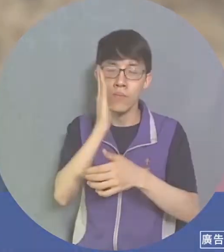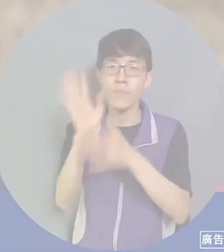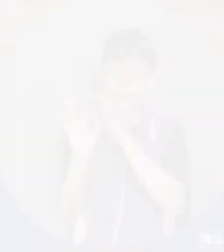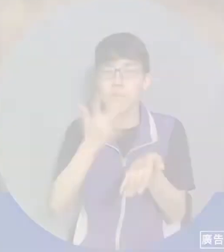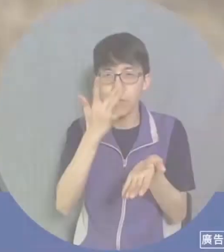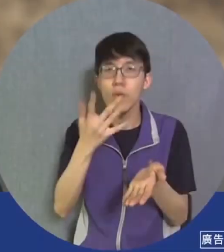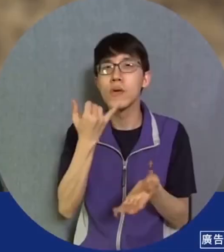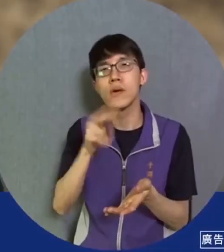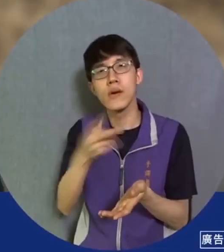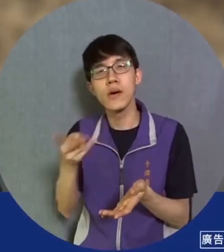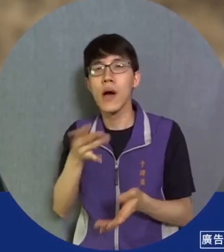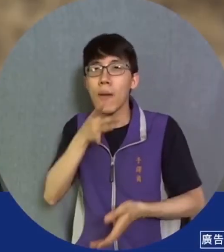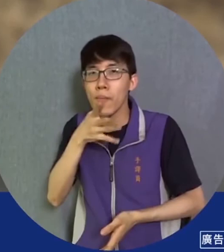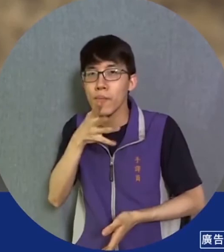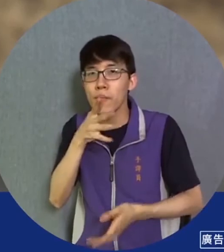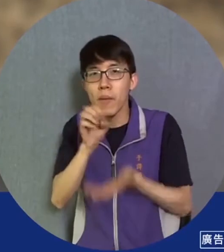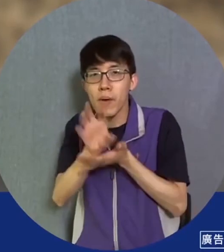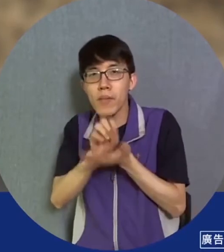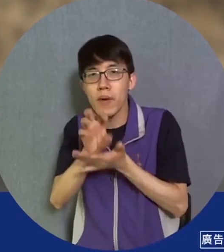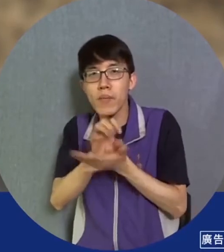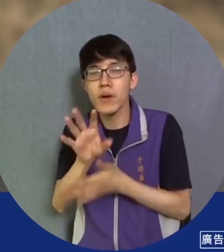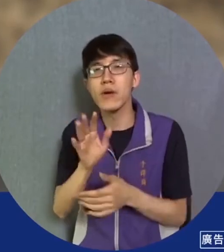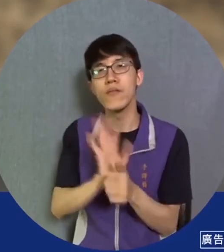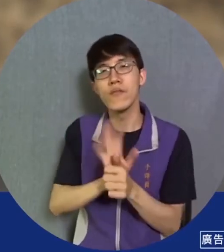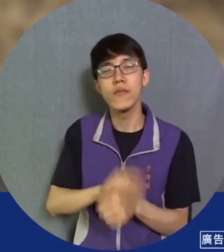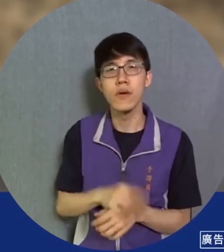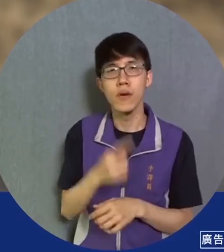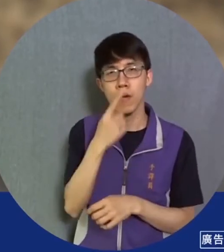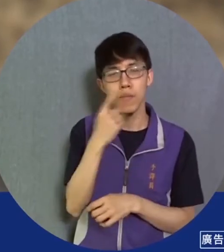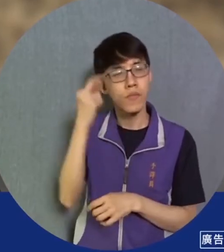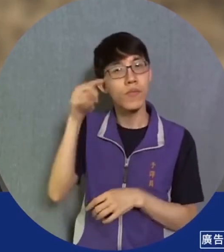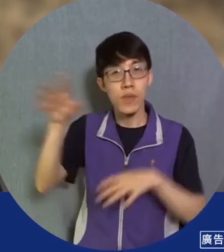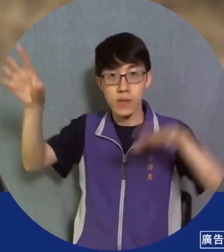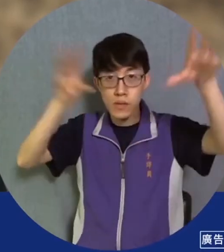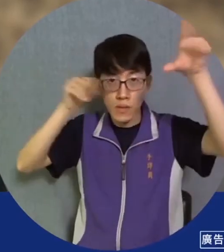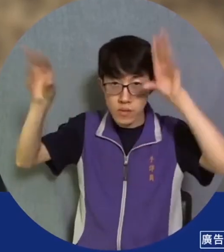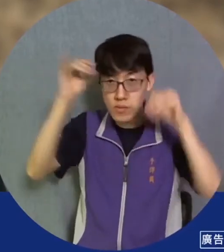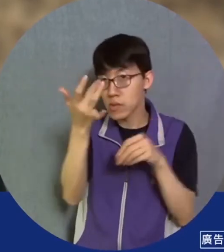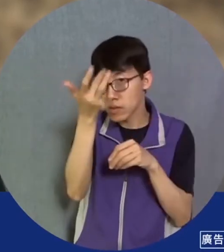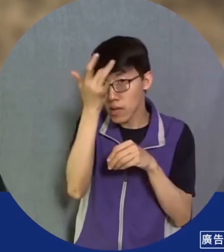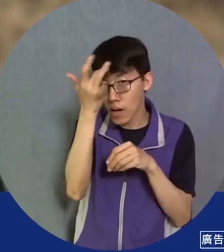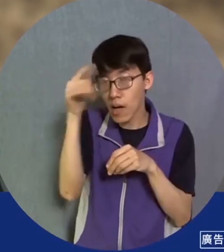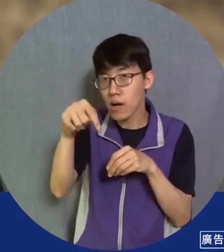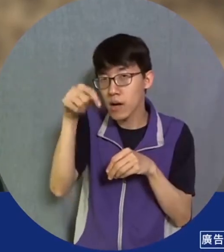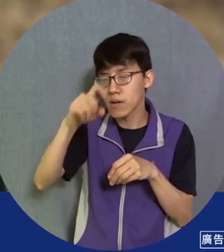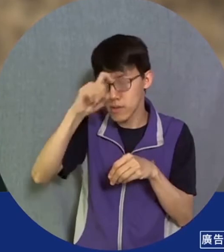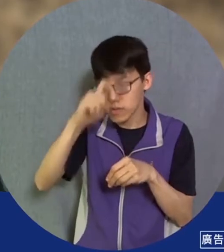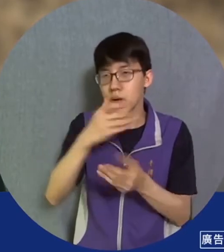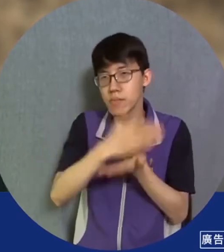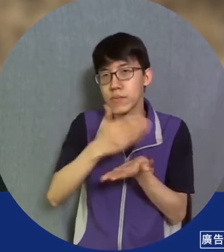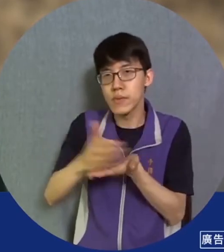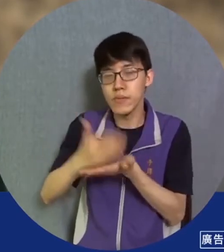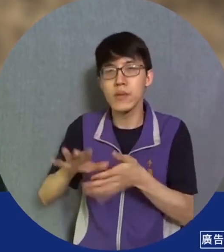工作。 资讯无障碍，我觉得这一环其实在现有的里面应该要一直被强调，而